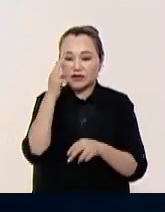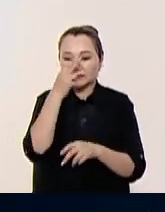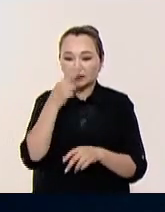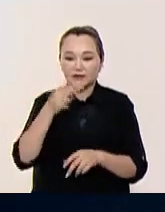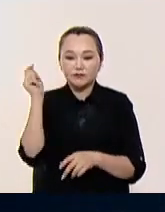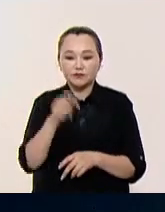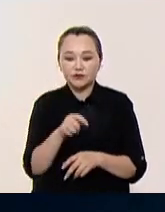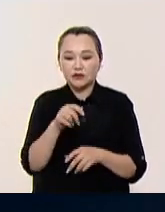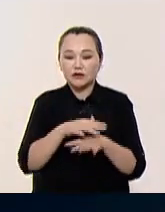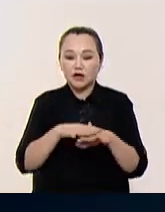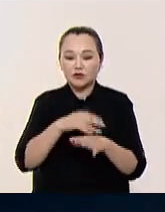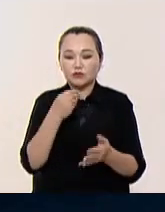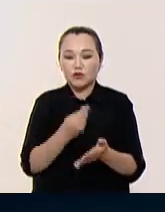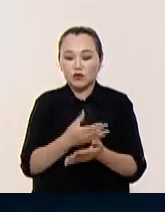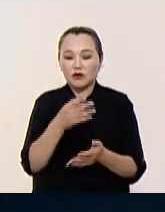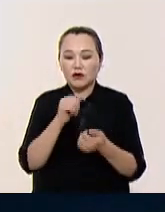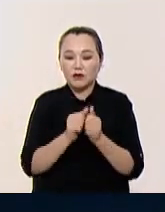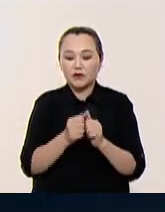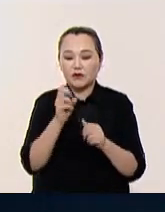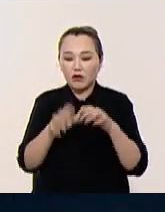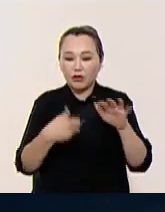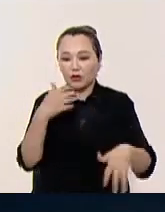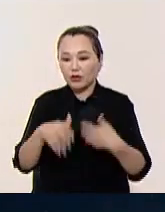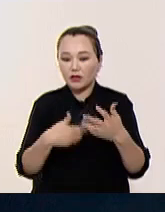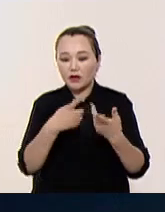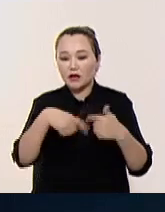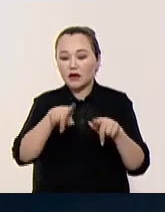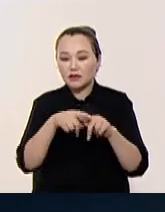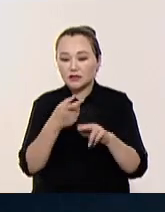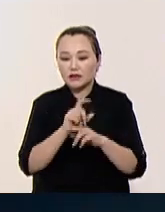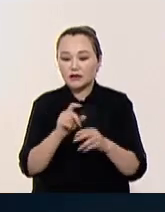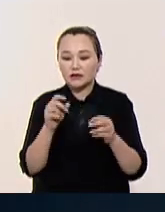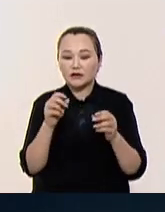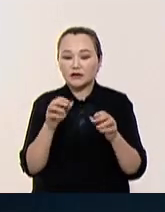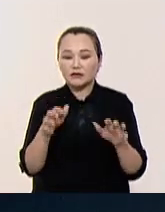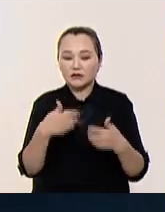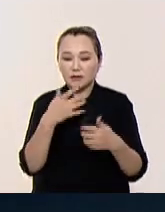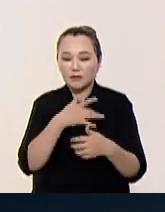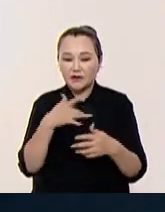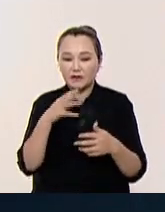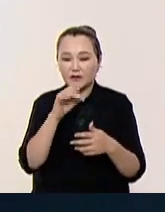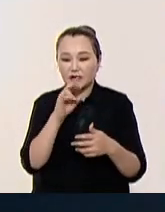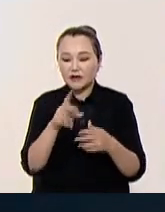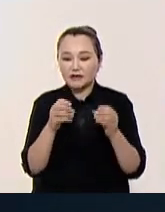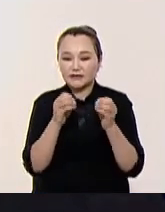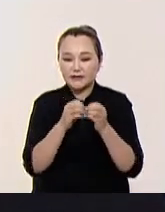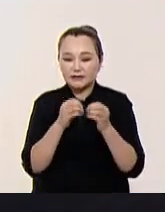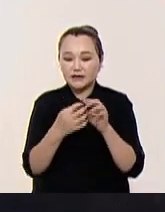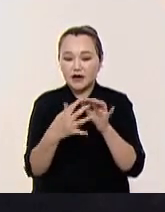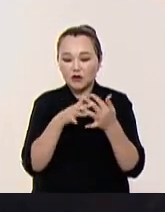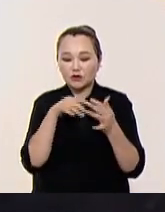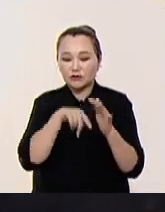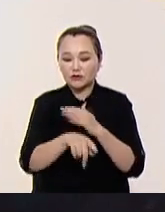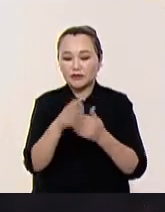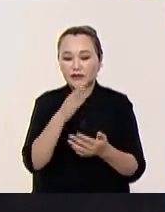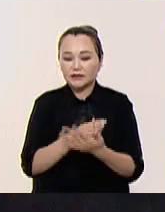келді. Халық бағалы тасты қалай болса солай қазып жатқан серіктестік 10 ауылды шаңның астында қалдырып деп ашулы. Ал